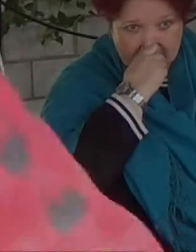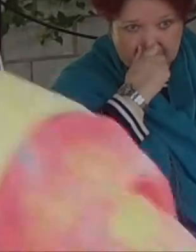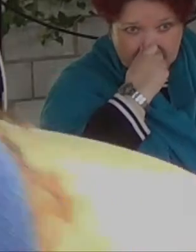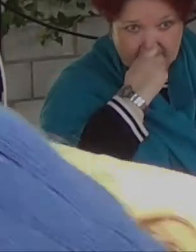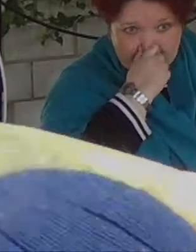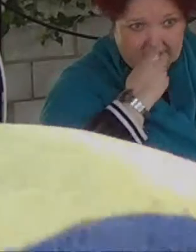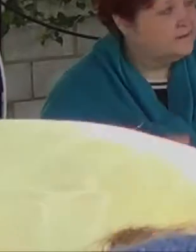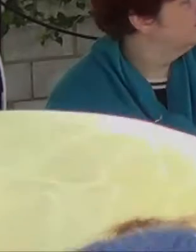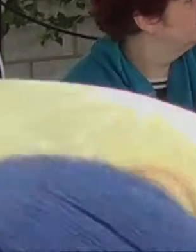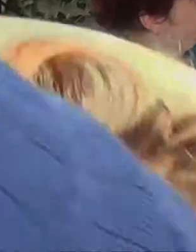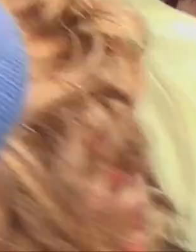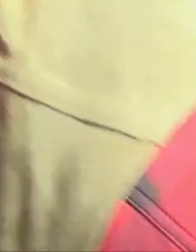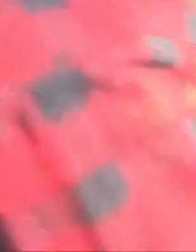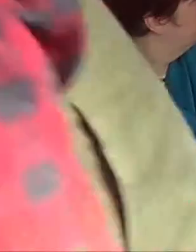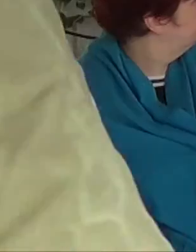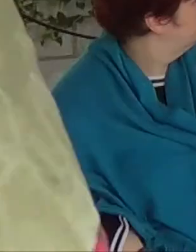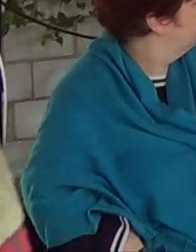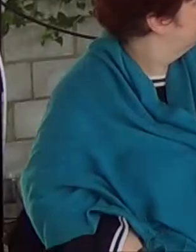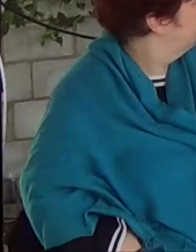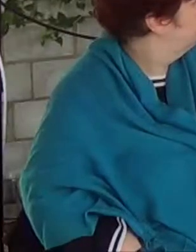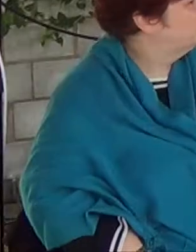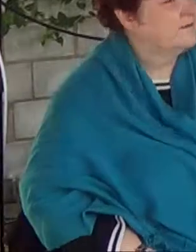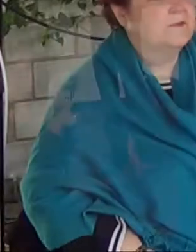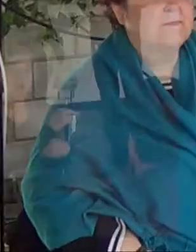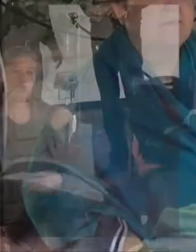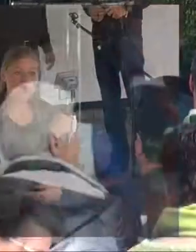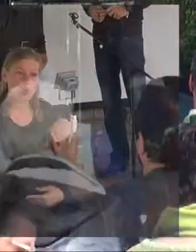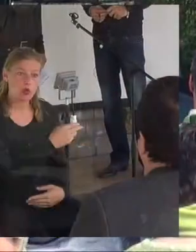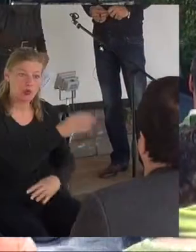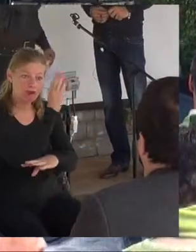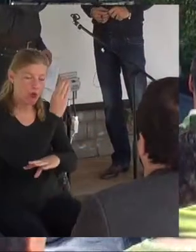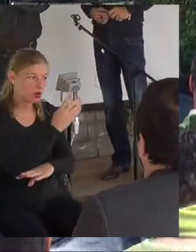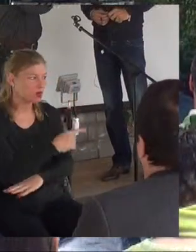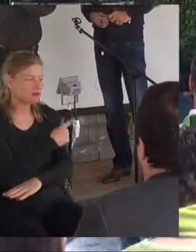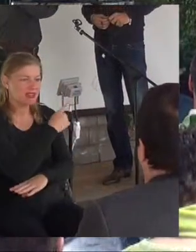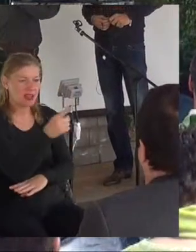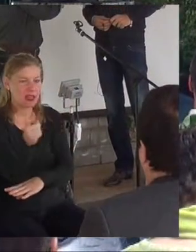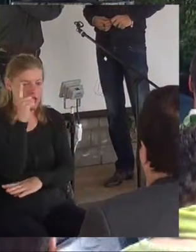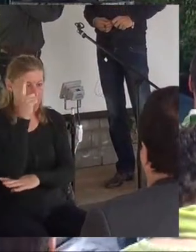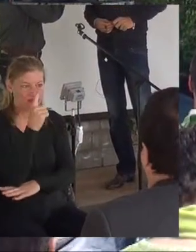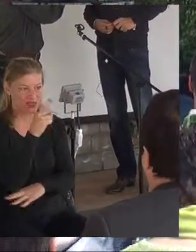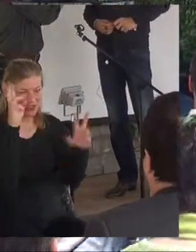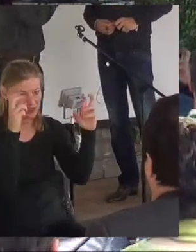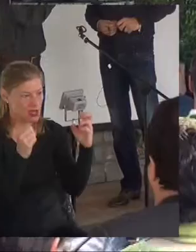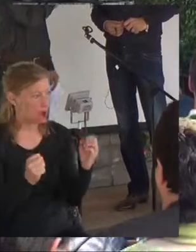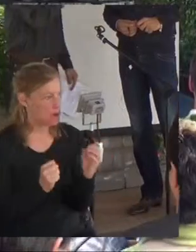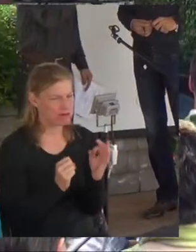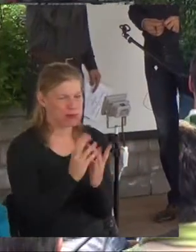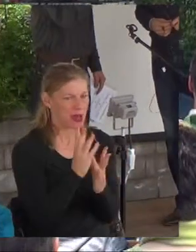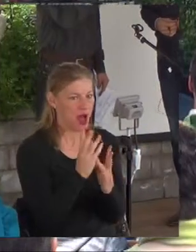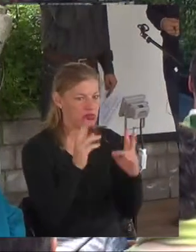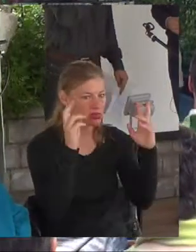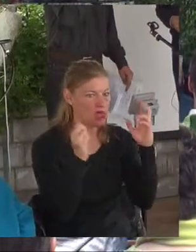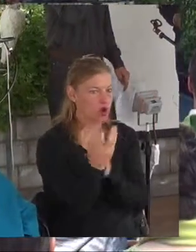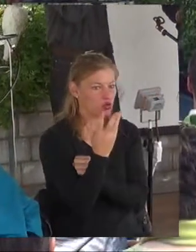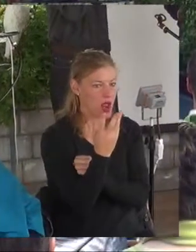Jetzt bin ich bei euch. Gut. Danke, Norbert. Vielen Dank für den Vortrag. Wir wissen, das Thema ist brandaktuell. Mensch, Person.